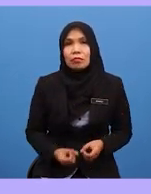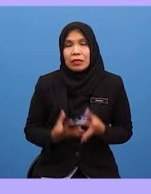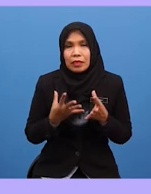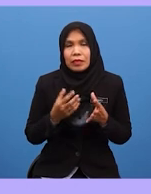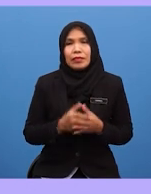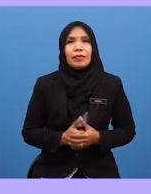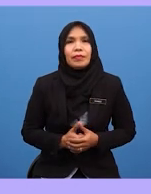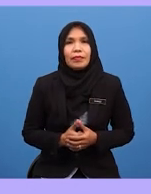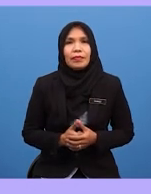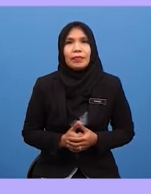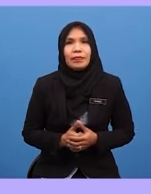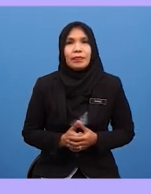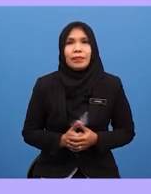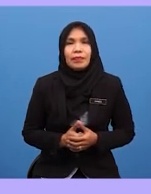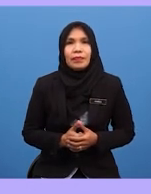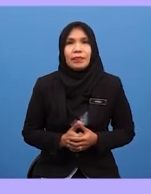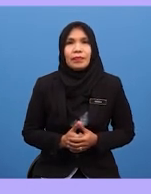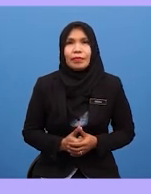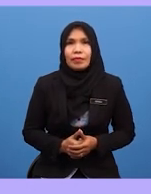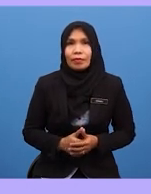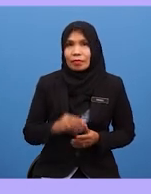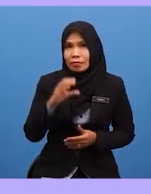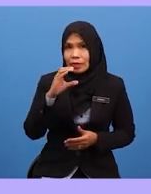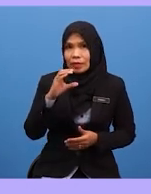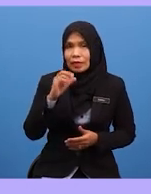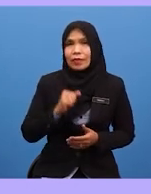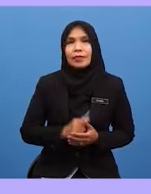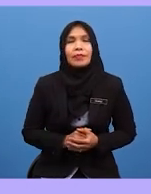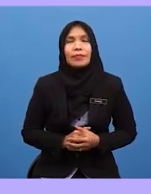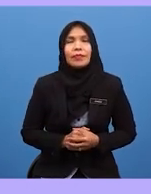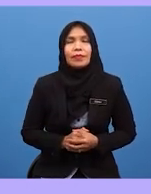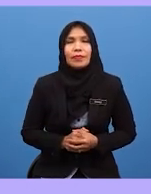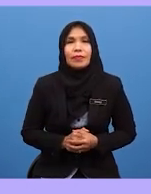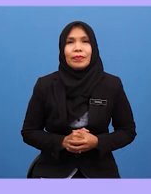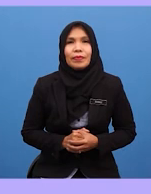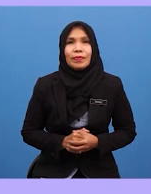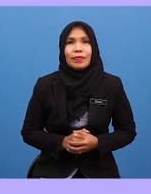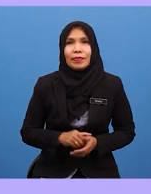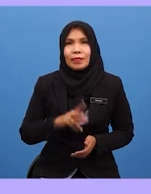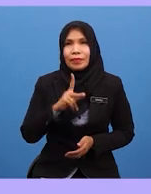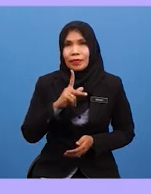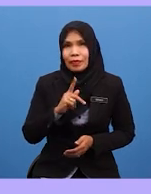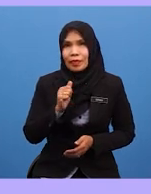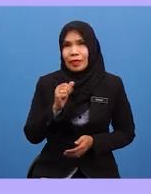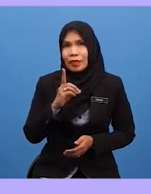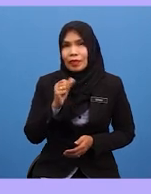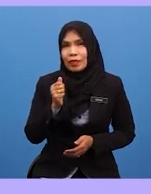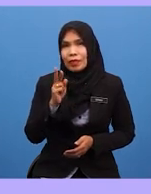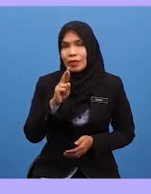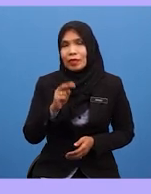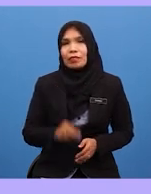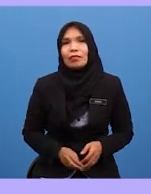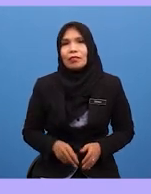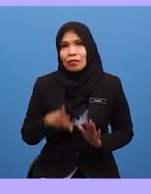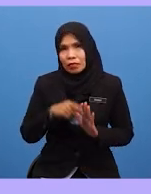banyak. Manakala peringkat matang, C, kadar pertumbuhan